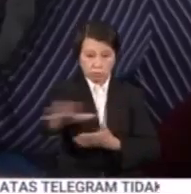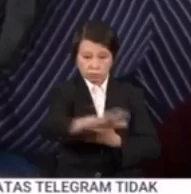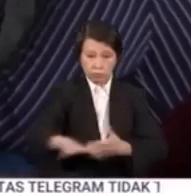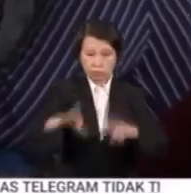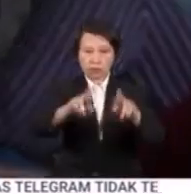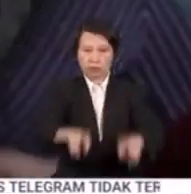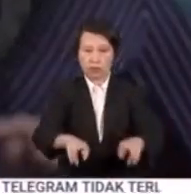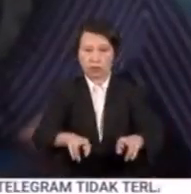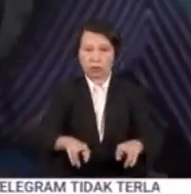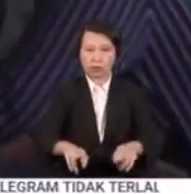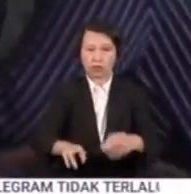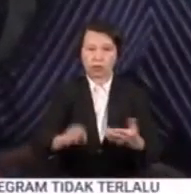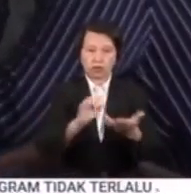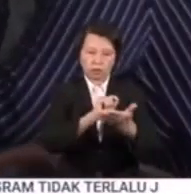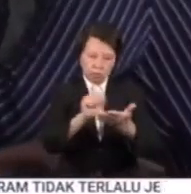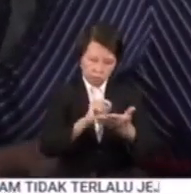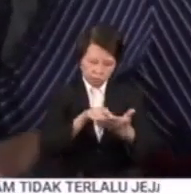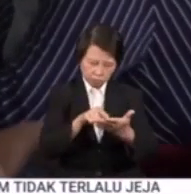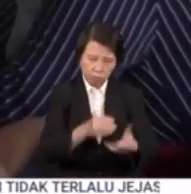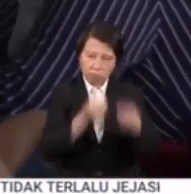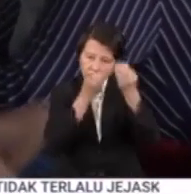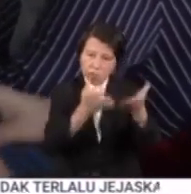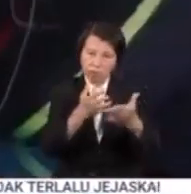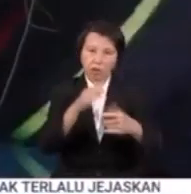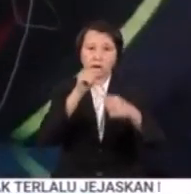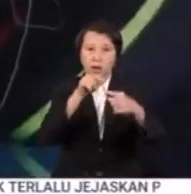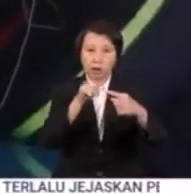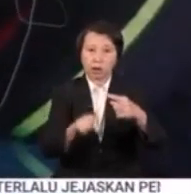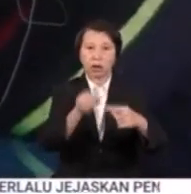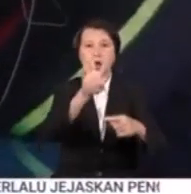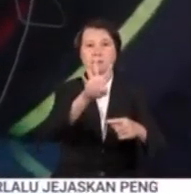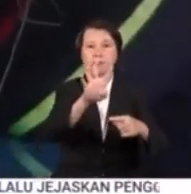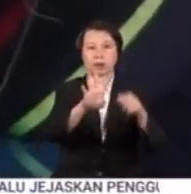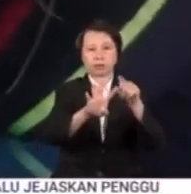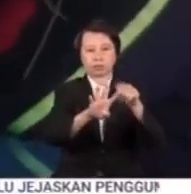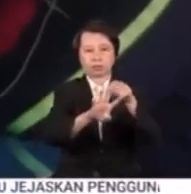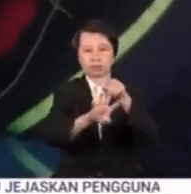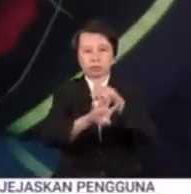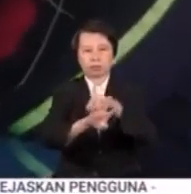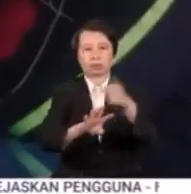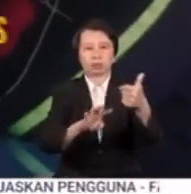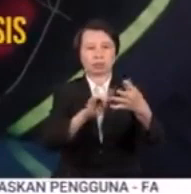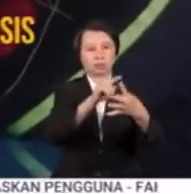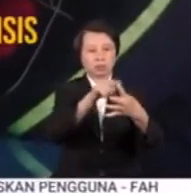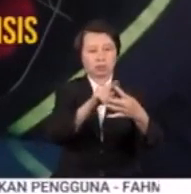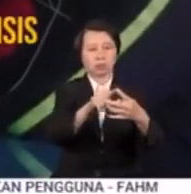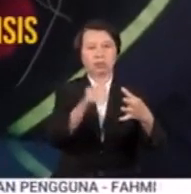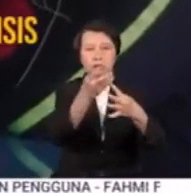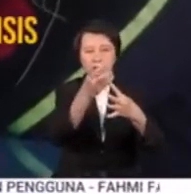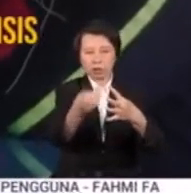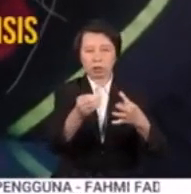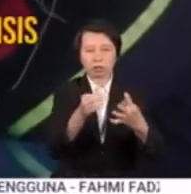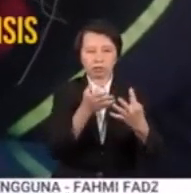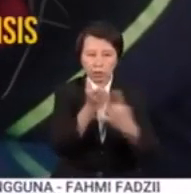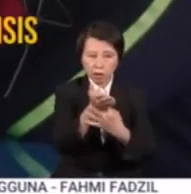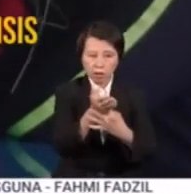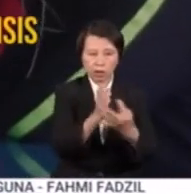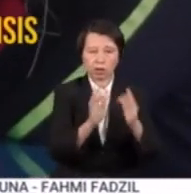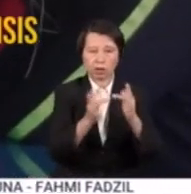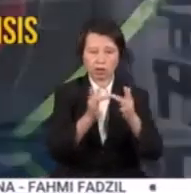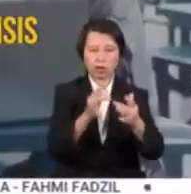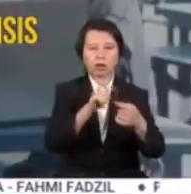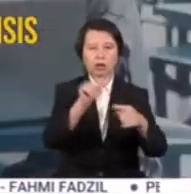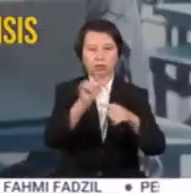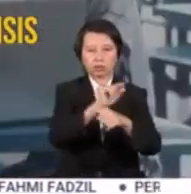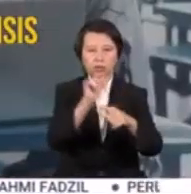rakyat. Literasi media dan maklumat terbahagi kepada empat komponen utama, meliputi kemahiran mengakses internet atau